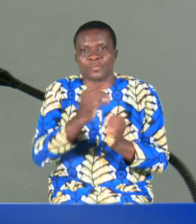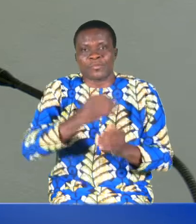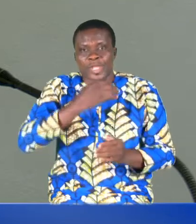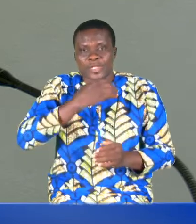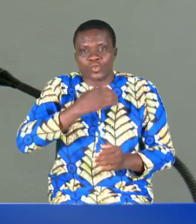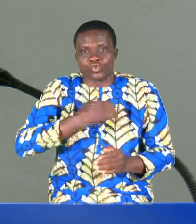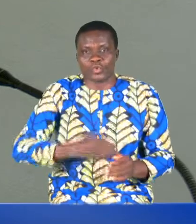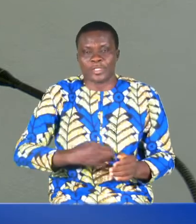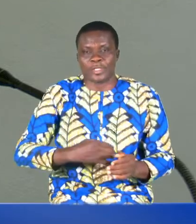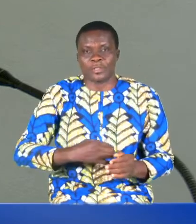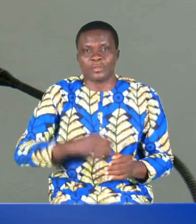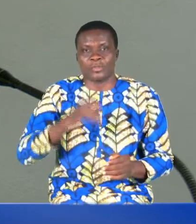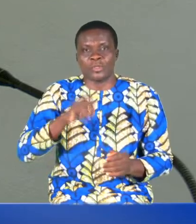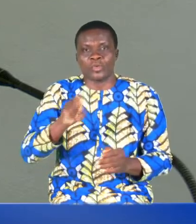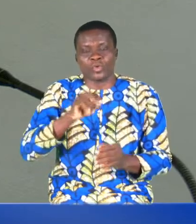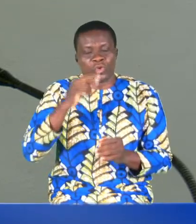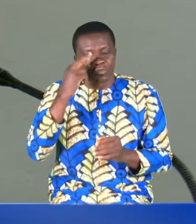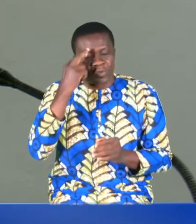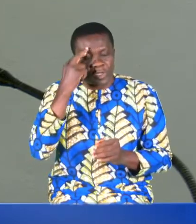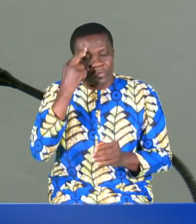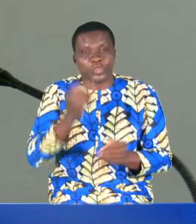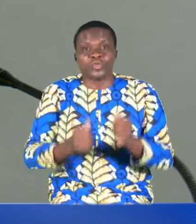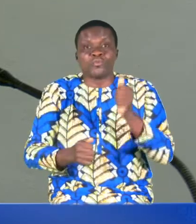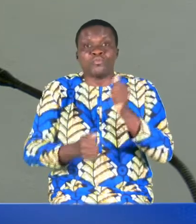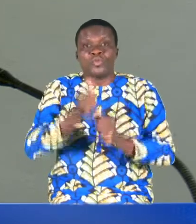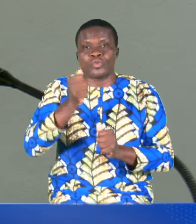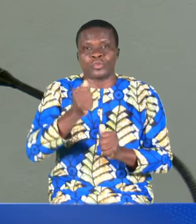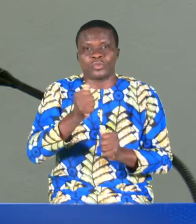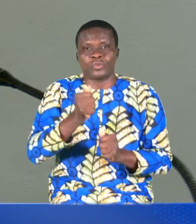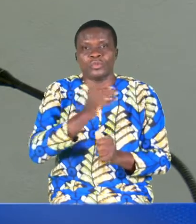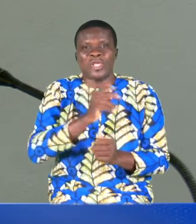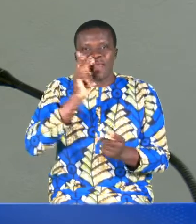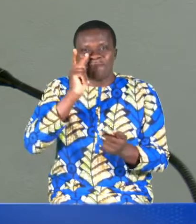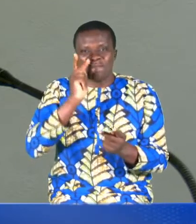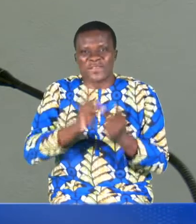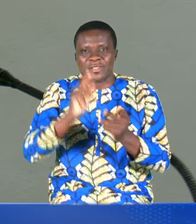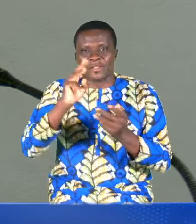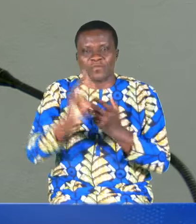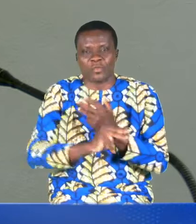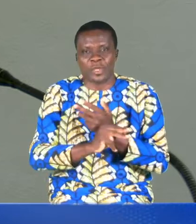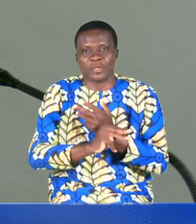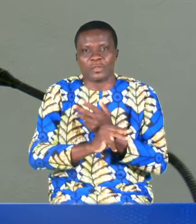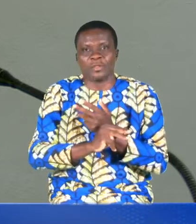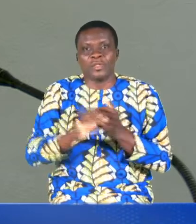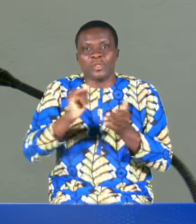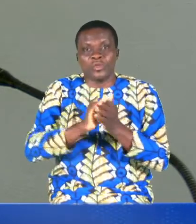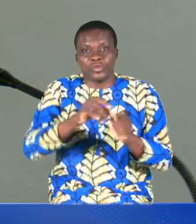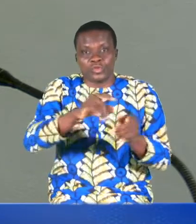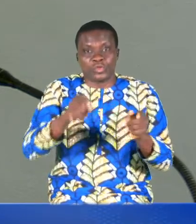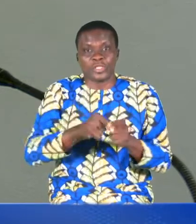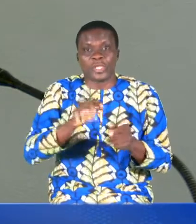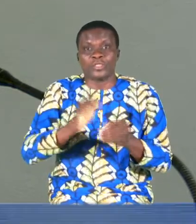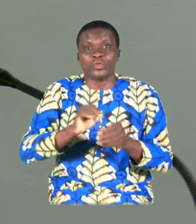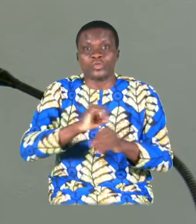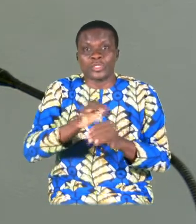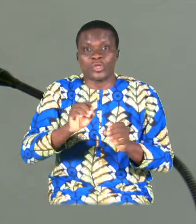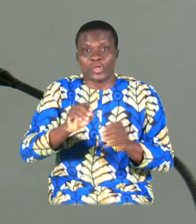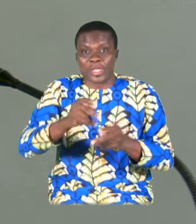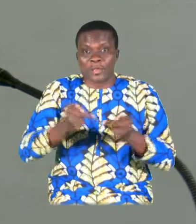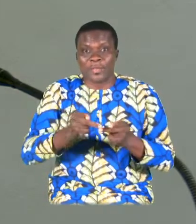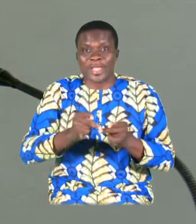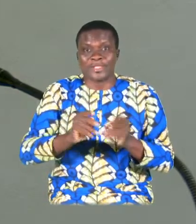souhaiter que vos réflexions puissent effectivement s'étendre sur la place des biologistes